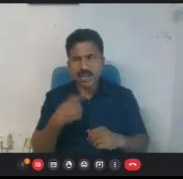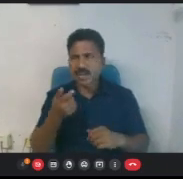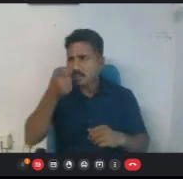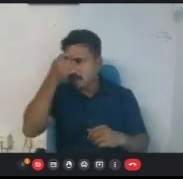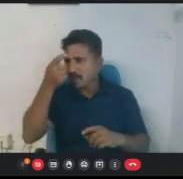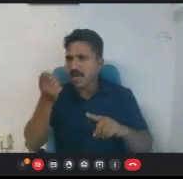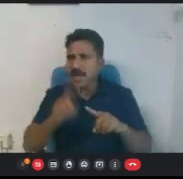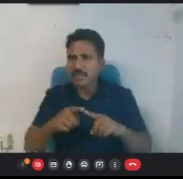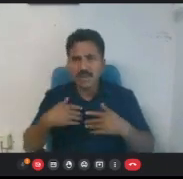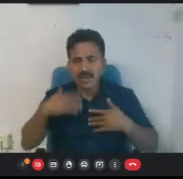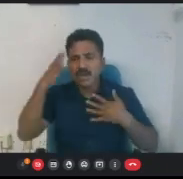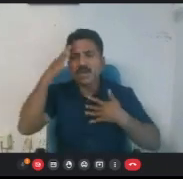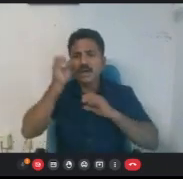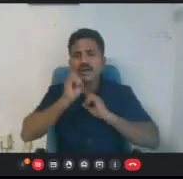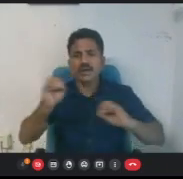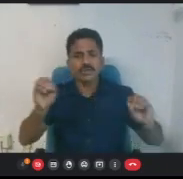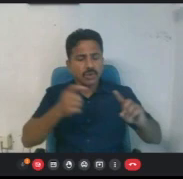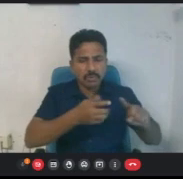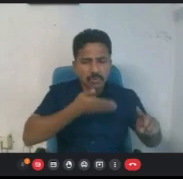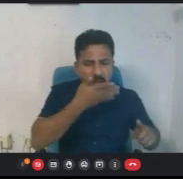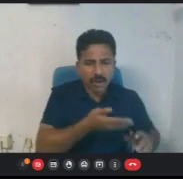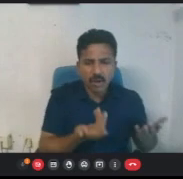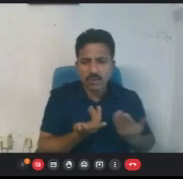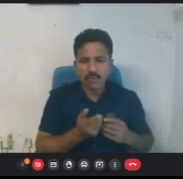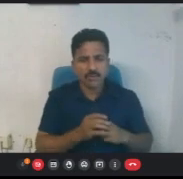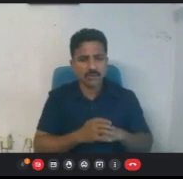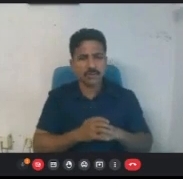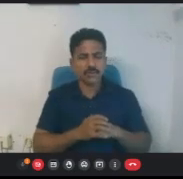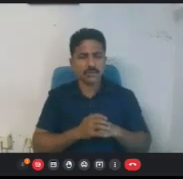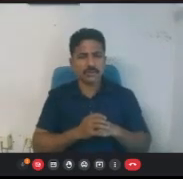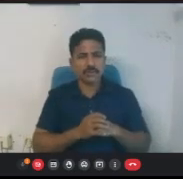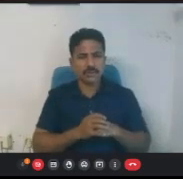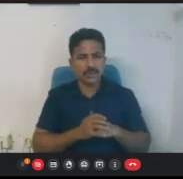പറഞ്ഞു കൊടുക്കേണ്ടതെന്ന് അറിയാൻ ബുദ്ധിമുട്ടുള്ളതേ.